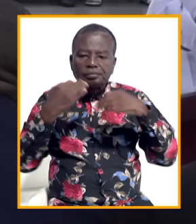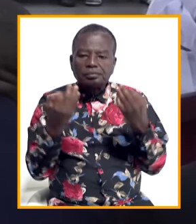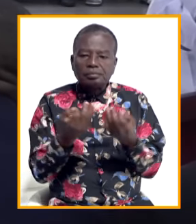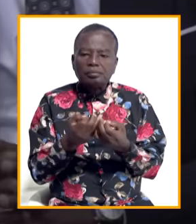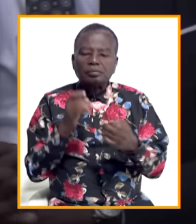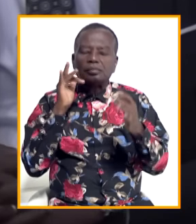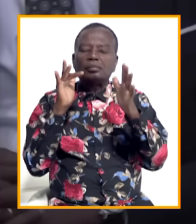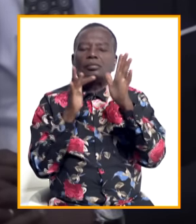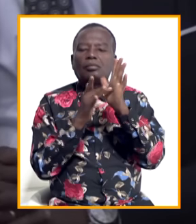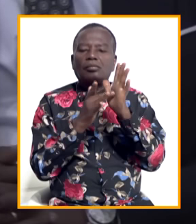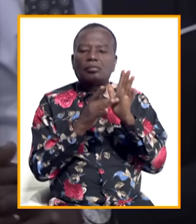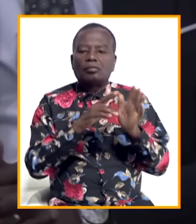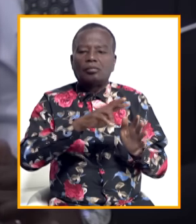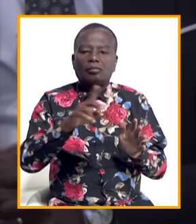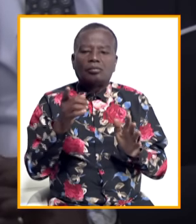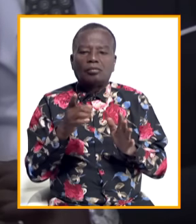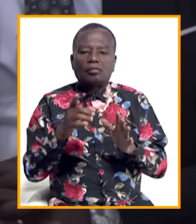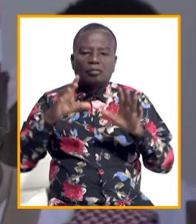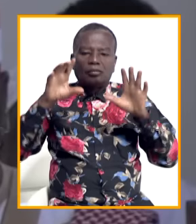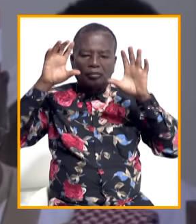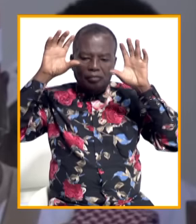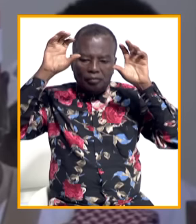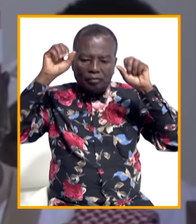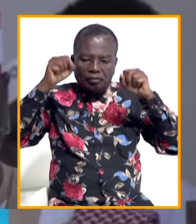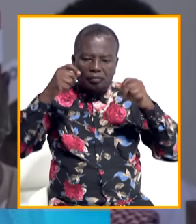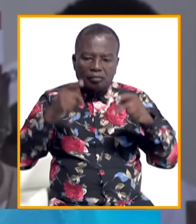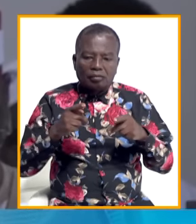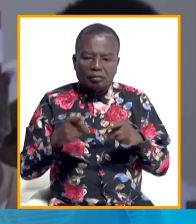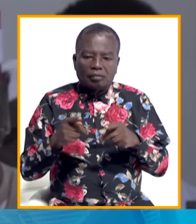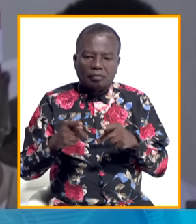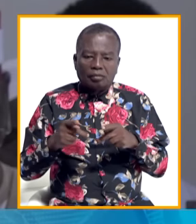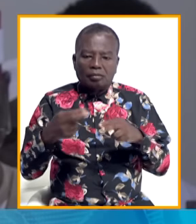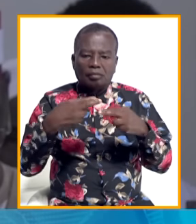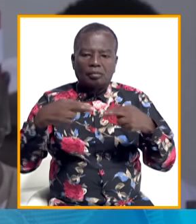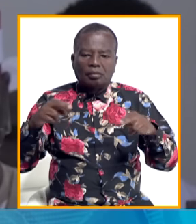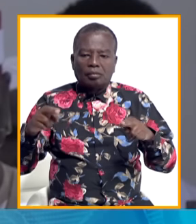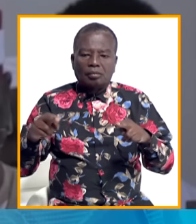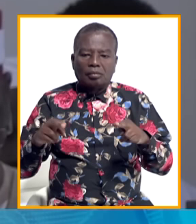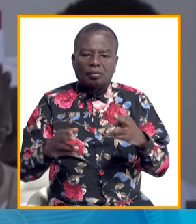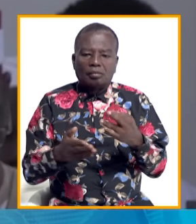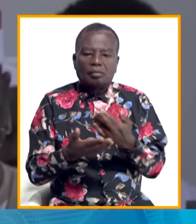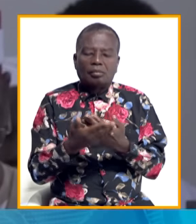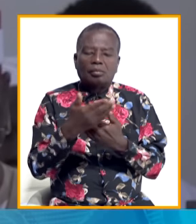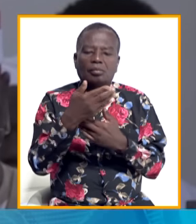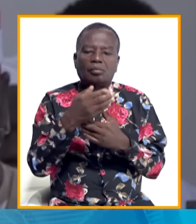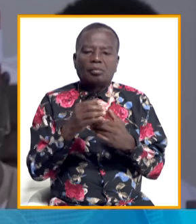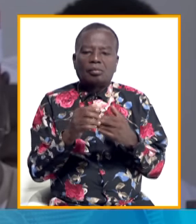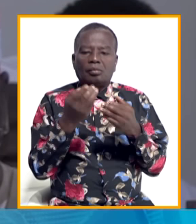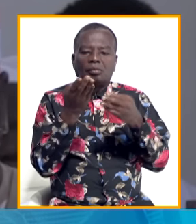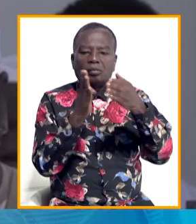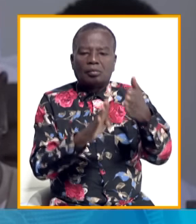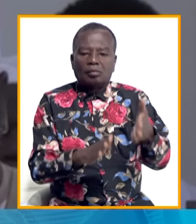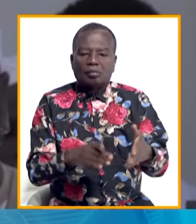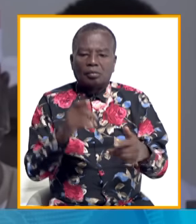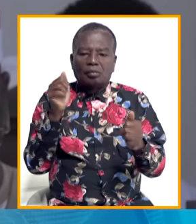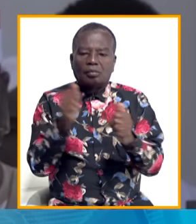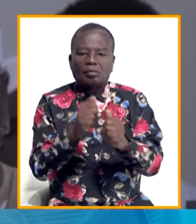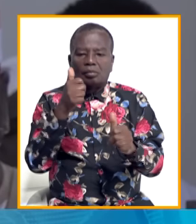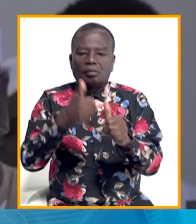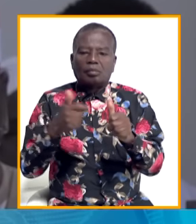dit touchée. Votre distinguée présence magnifie le relationnel développé par l'illustre disparu avec chacun de